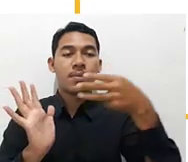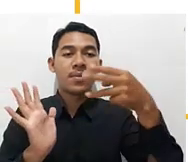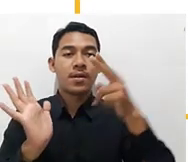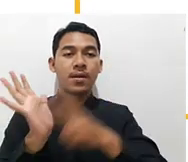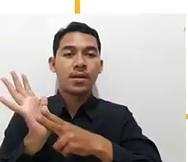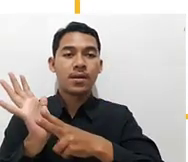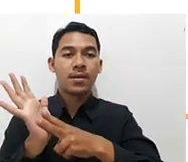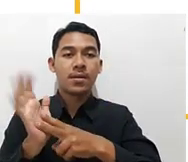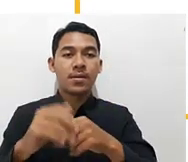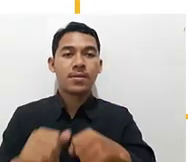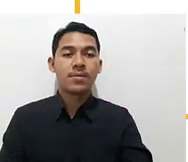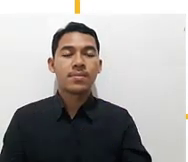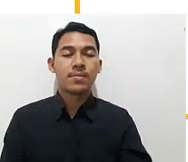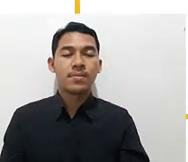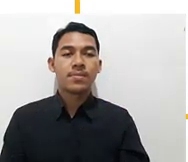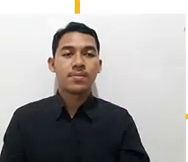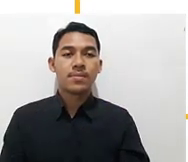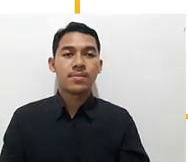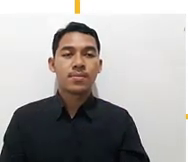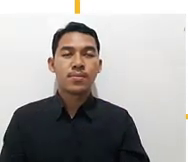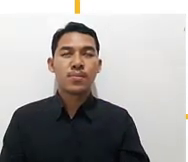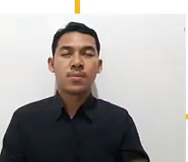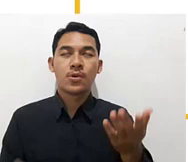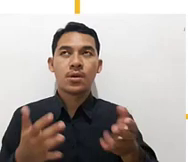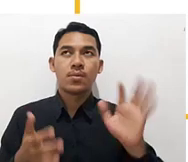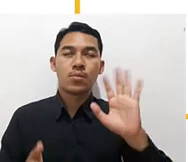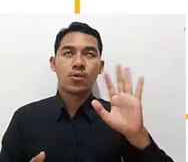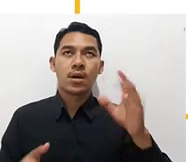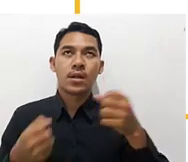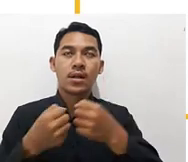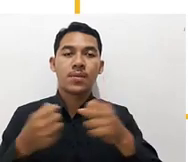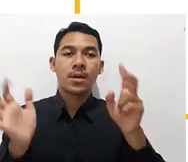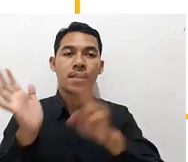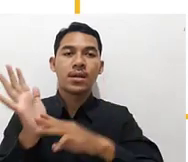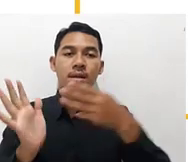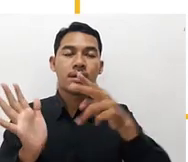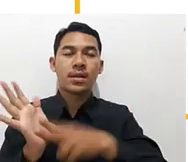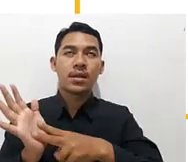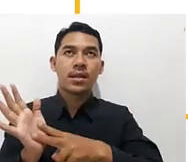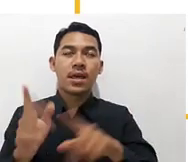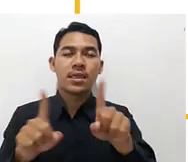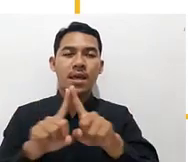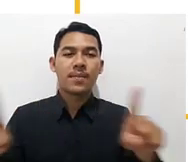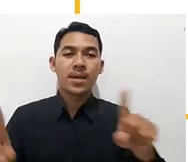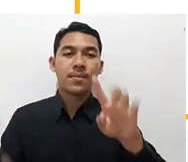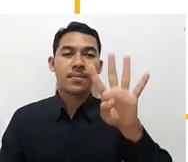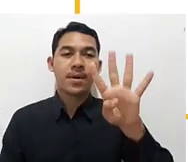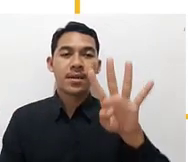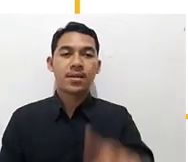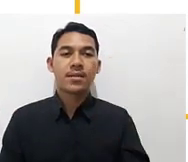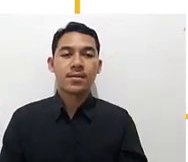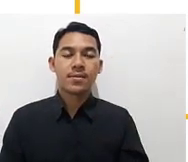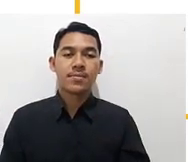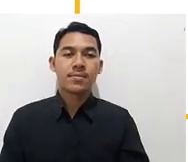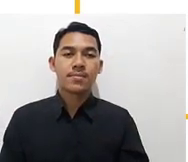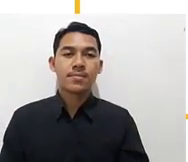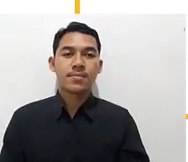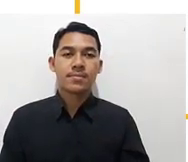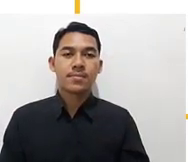dua buah gerbang. Ini sebenarnya bukan dua buah gerbang NAND ya, ini sebenarnya dari 4 buah gerbang NAND ya. Ini bukan 2 nih,